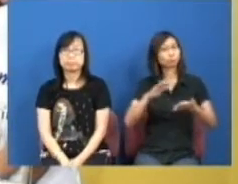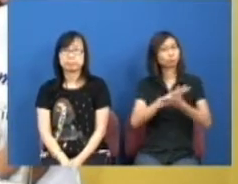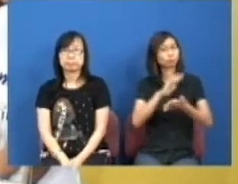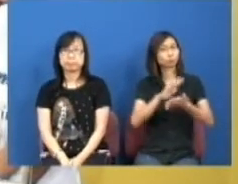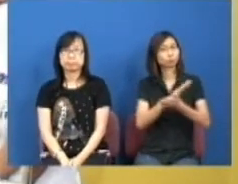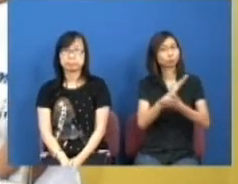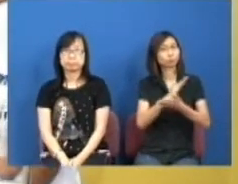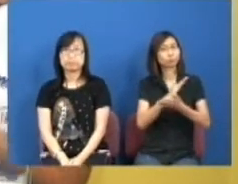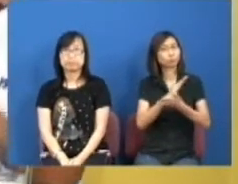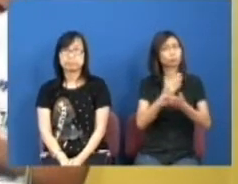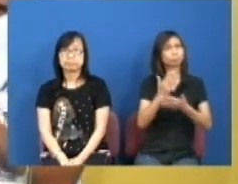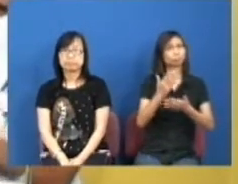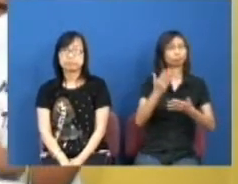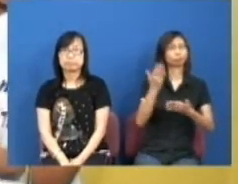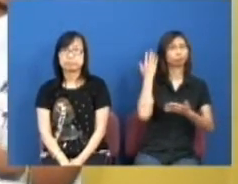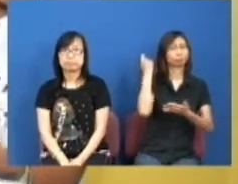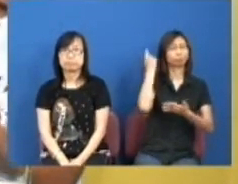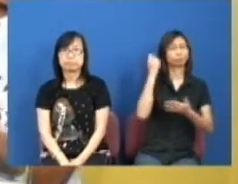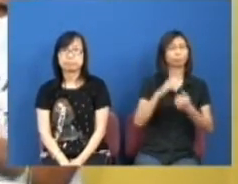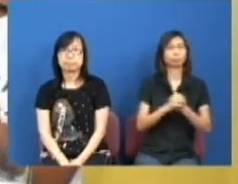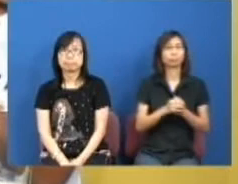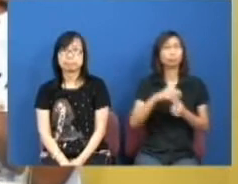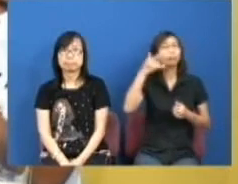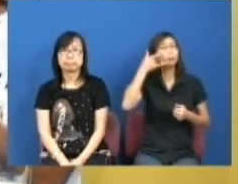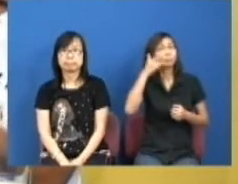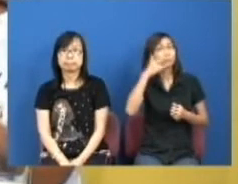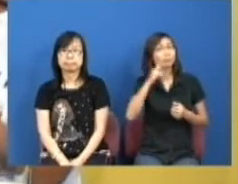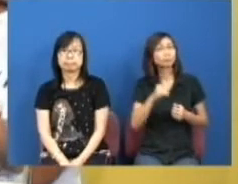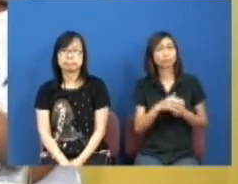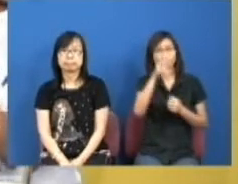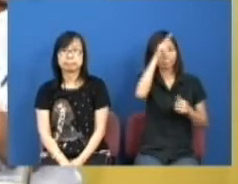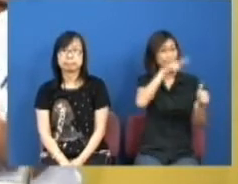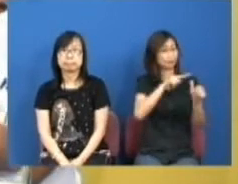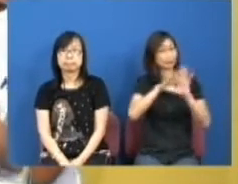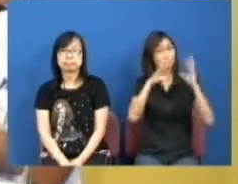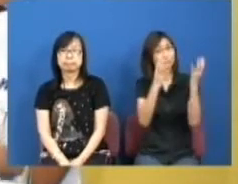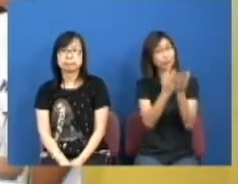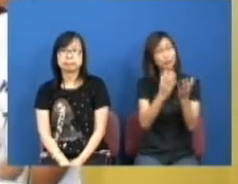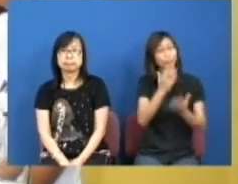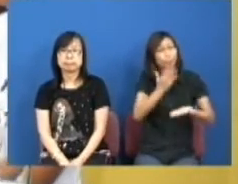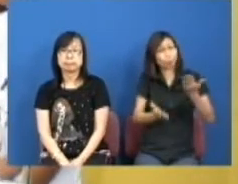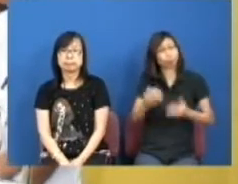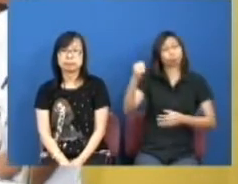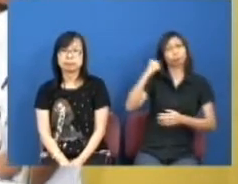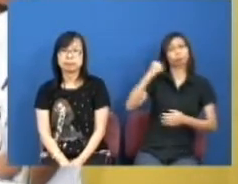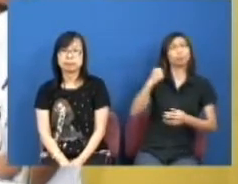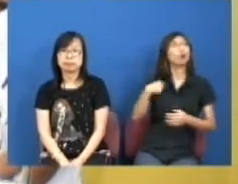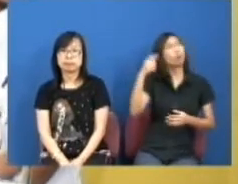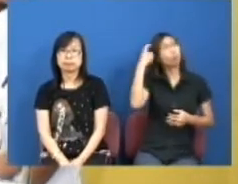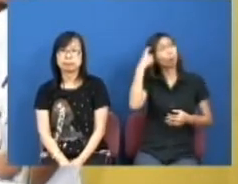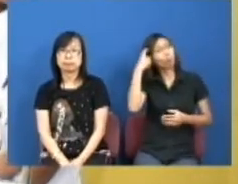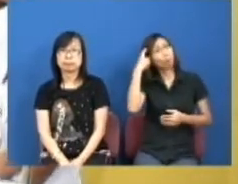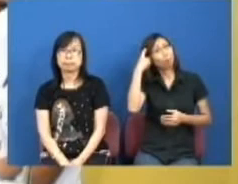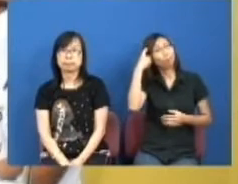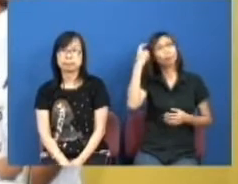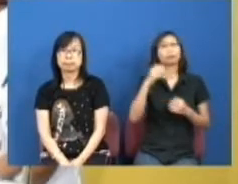啲叫新興，可以叫新興嘅政治勢力啦，或者一啲新興，我平時冇留意一啲政治力量。咁啱我諗起就係話，其實